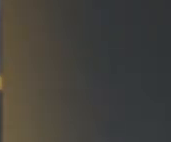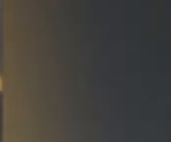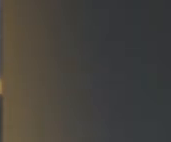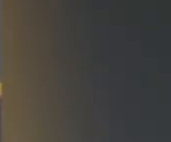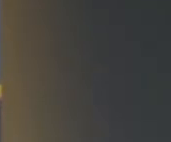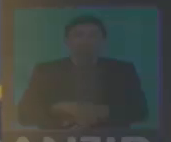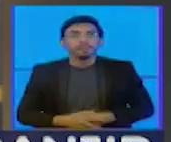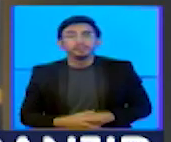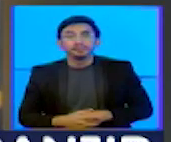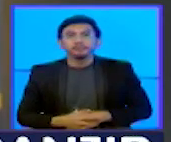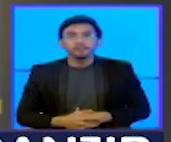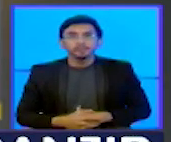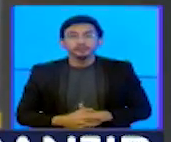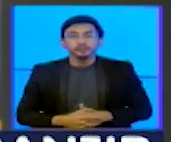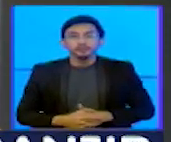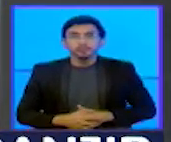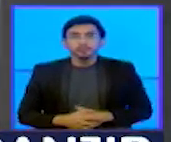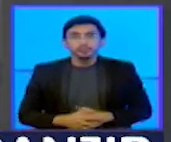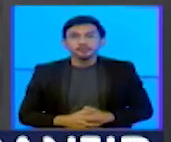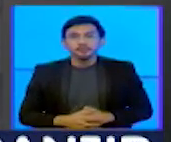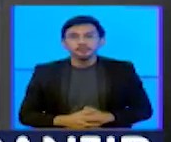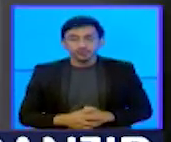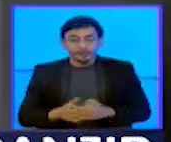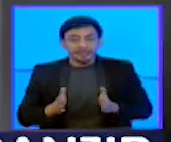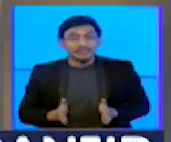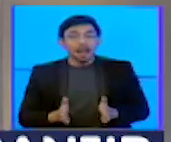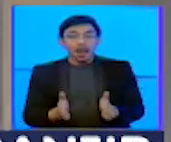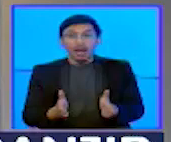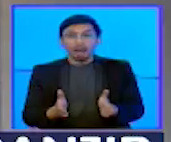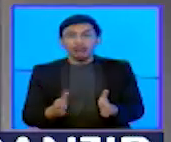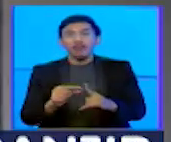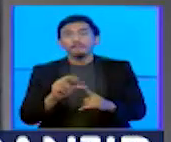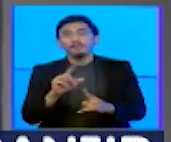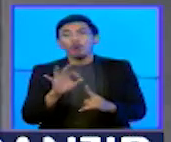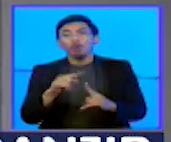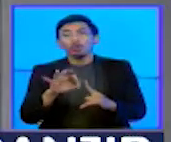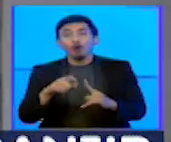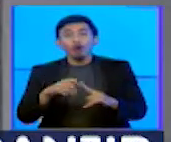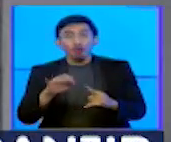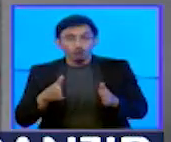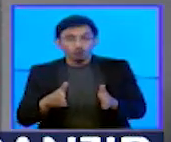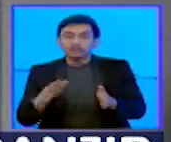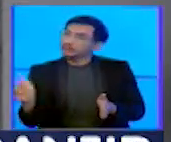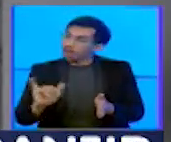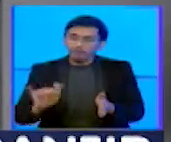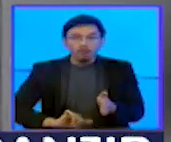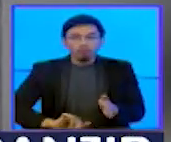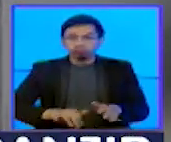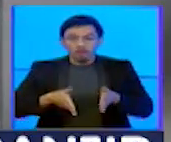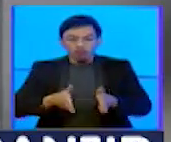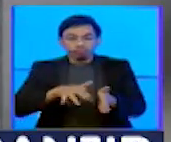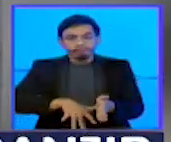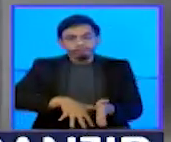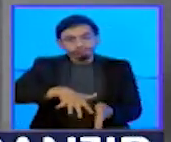Selain rumah warga, air juga menggenangi ruas jalan protokol seperti di seputaran lapangan Sparta Tikala Manado, sehingga tidak bisa dilewati kendaraan.